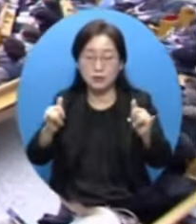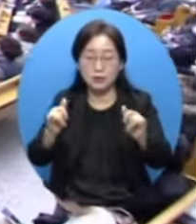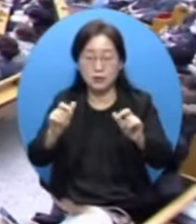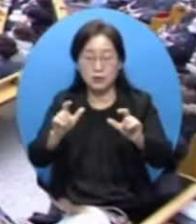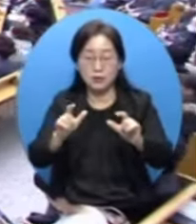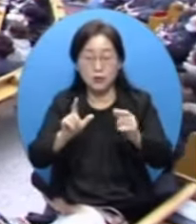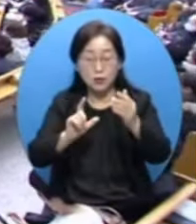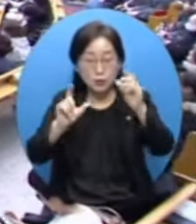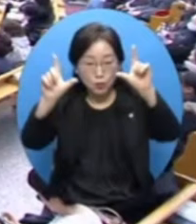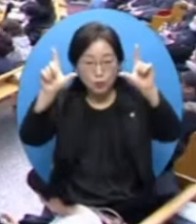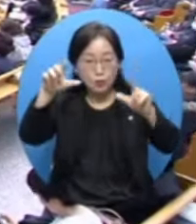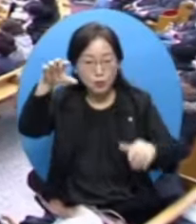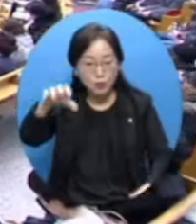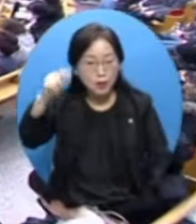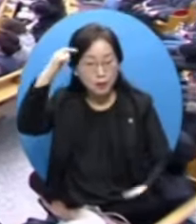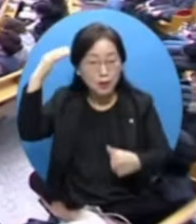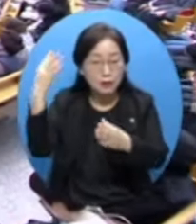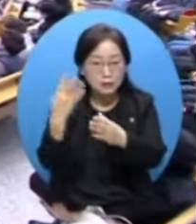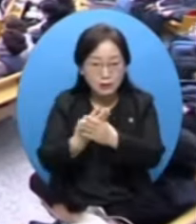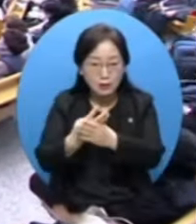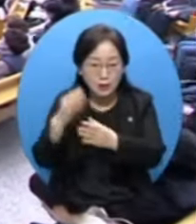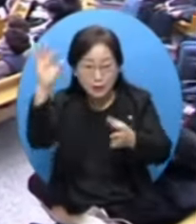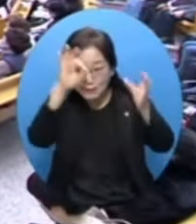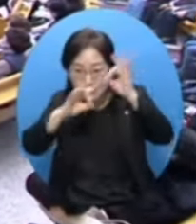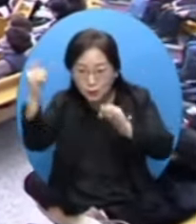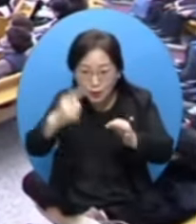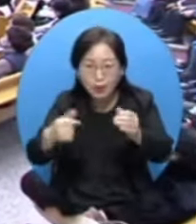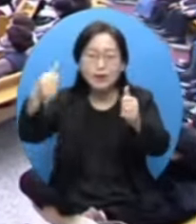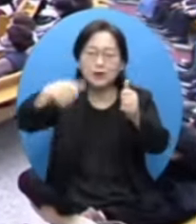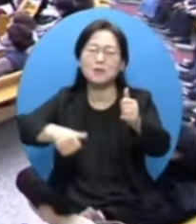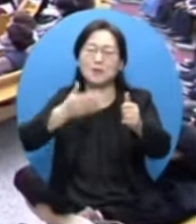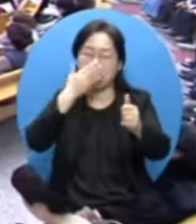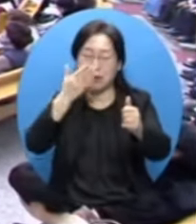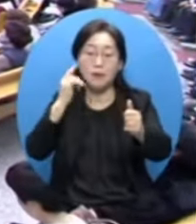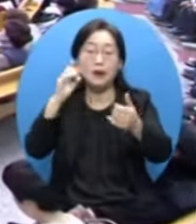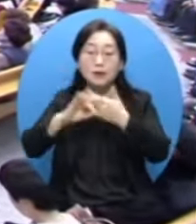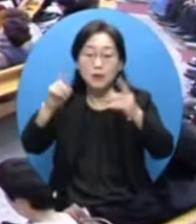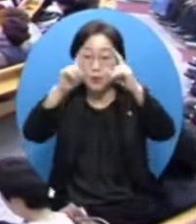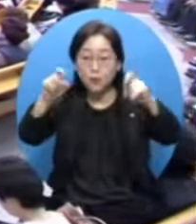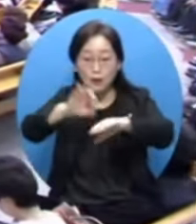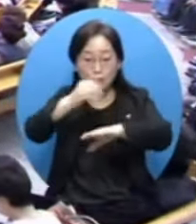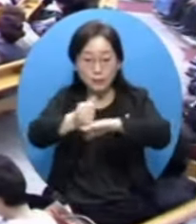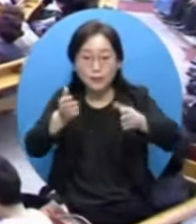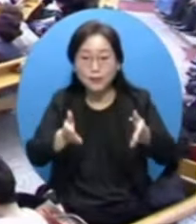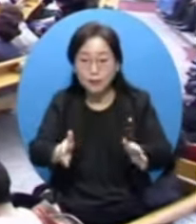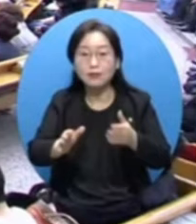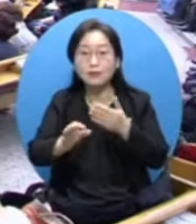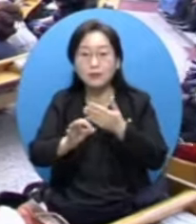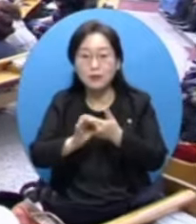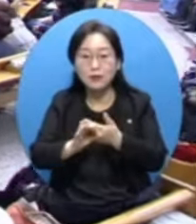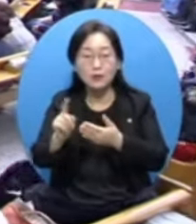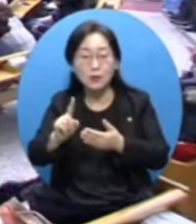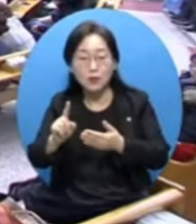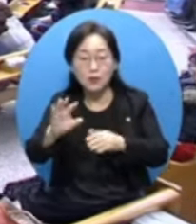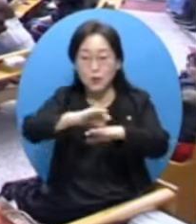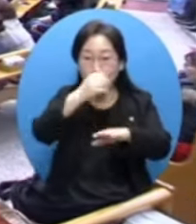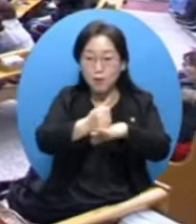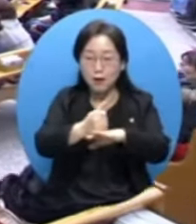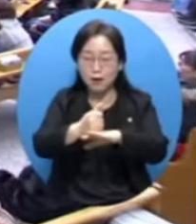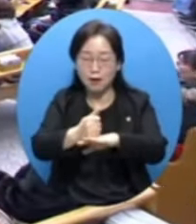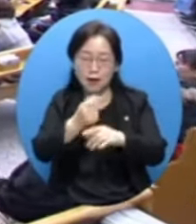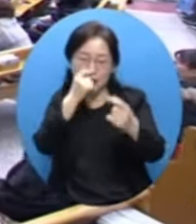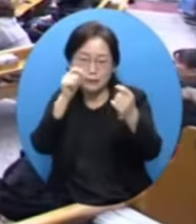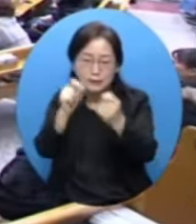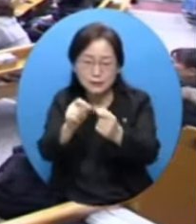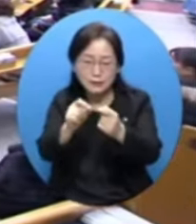찾아와서 예수님을 경배할 수 있었습니다 만일 왕궁에서 태어나셨다면 왕과 왕의 최치 큰